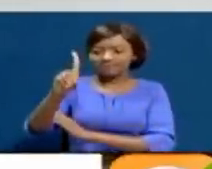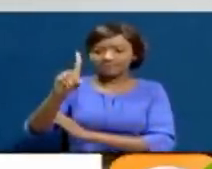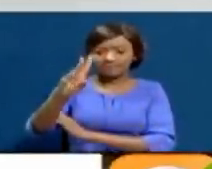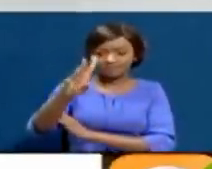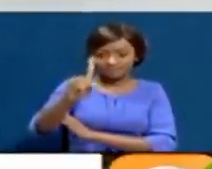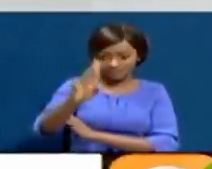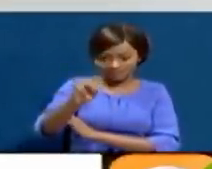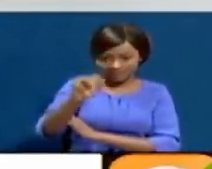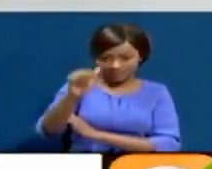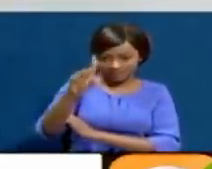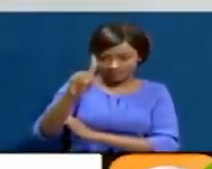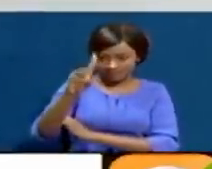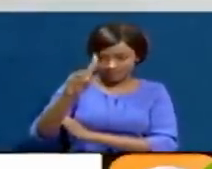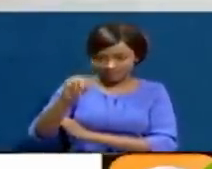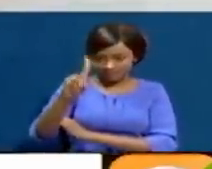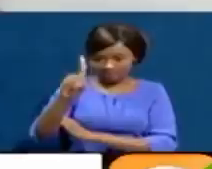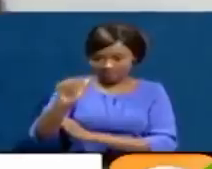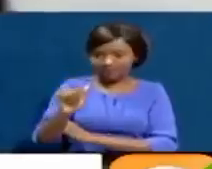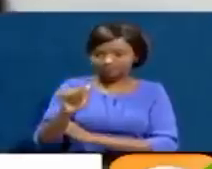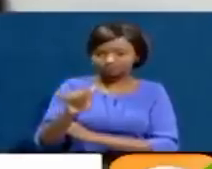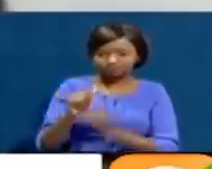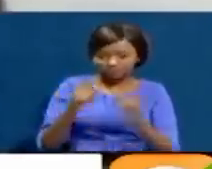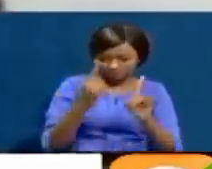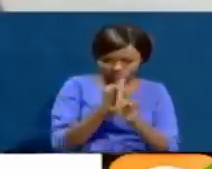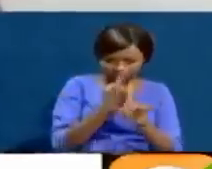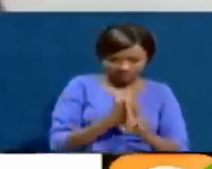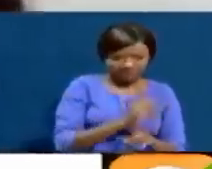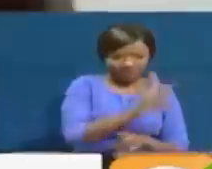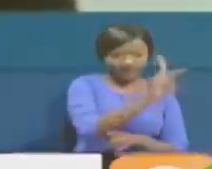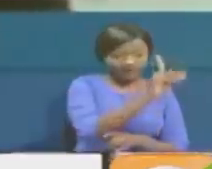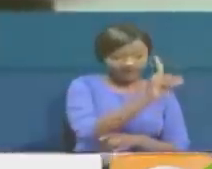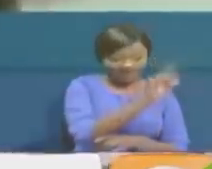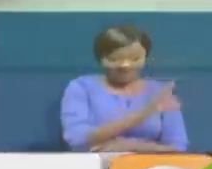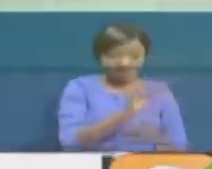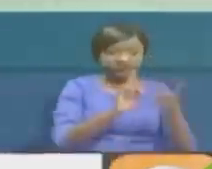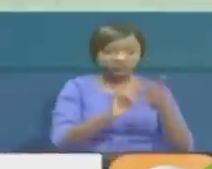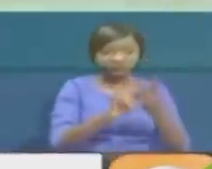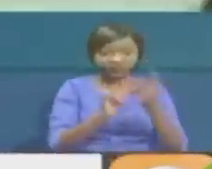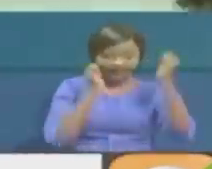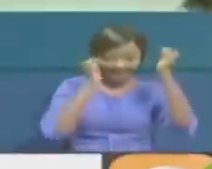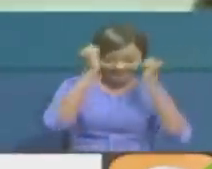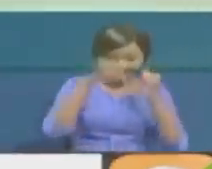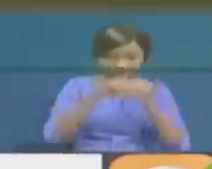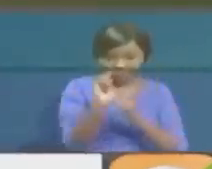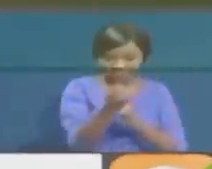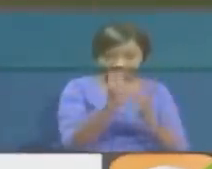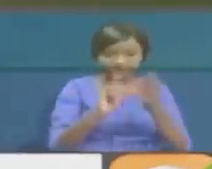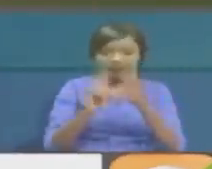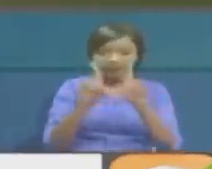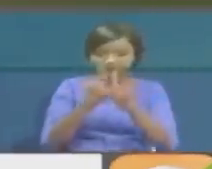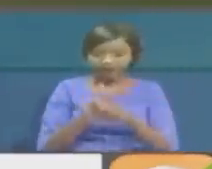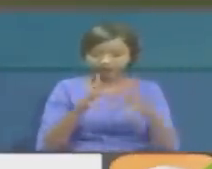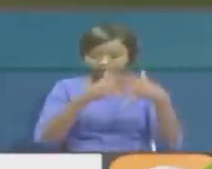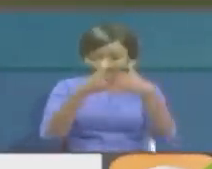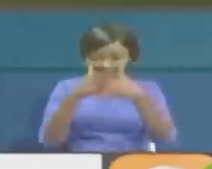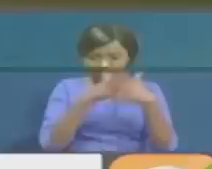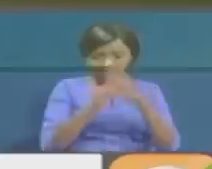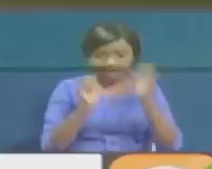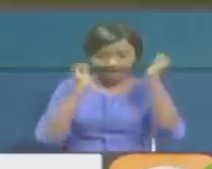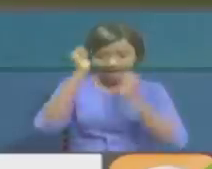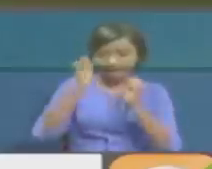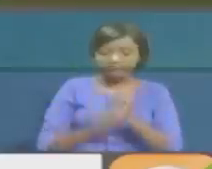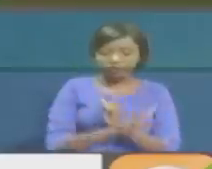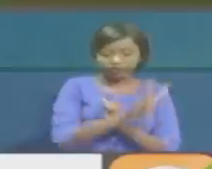wa Al-Shabaab na wanajeshi wa KDF na wale wa Marekani kutoka kambi ya jeshi ya Simba. Ndege mbili za usafiri na mbili